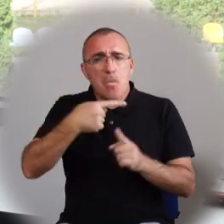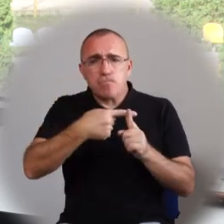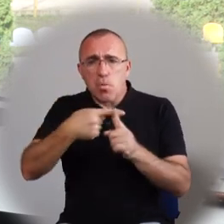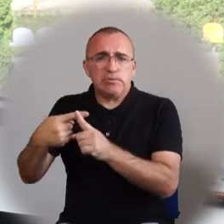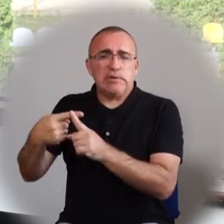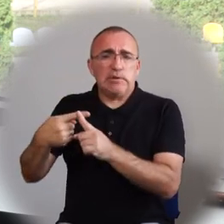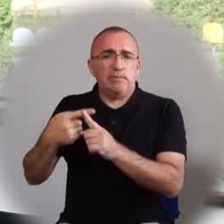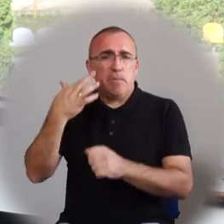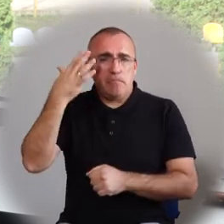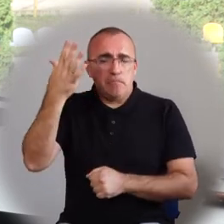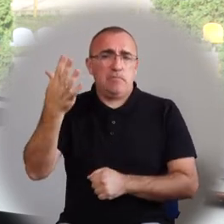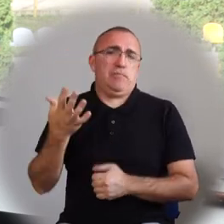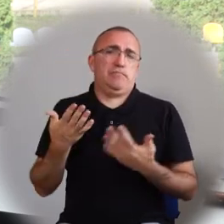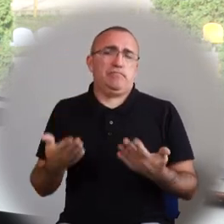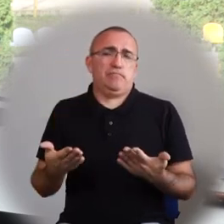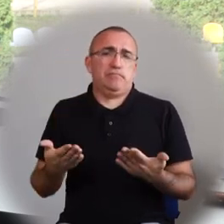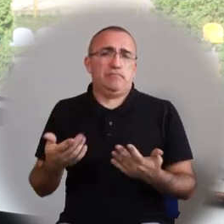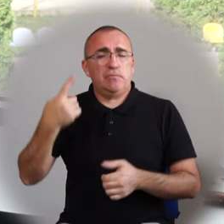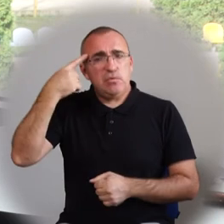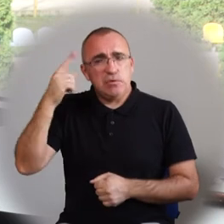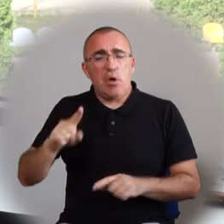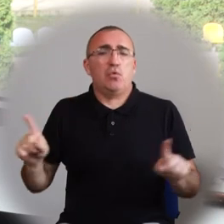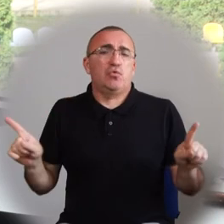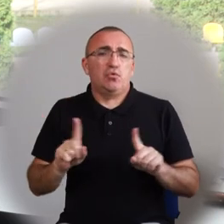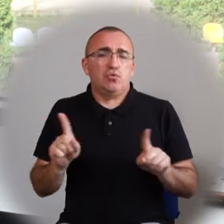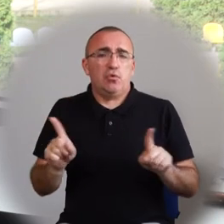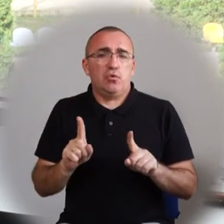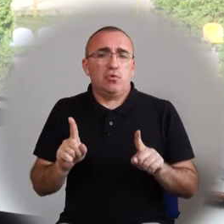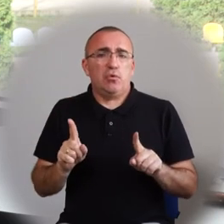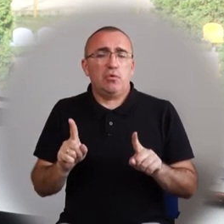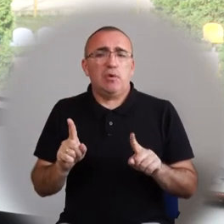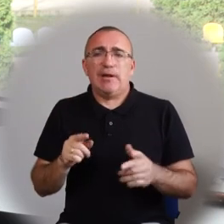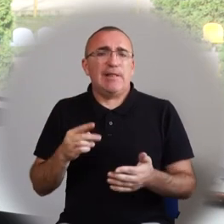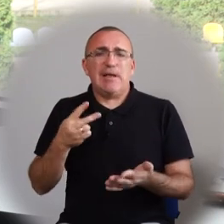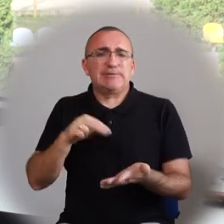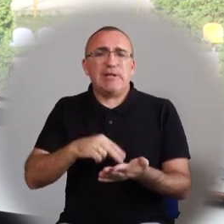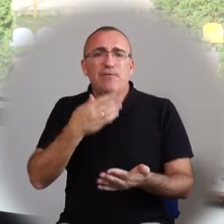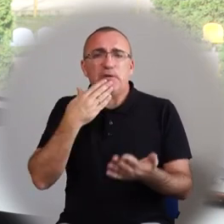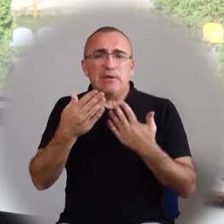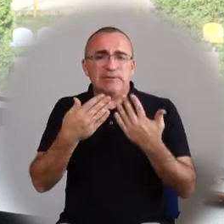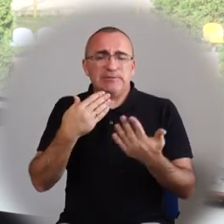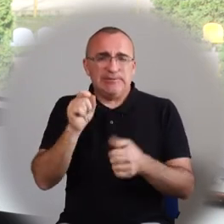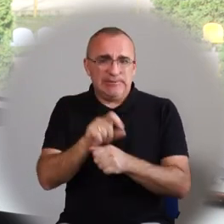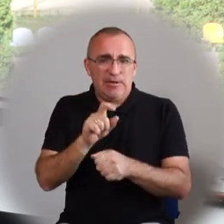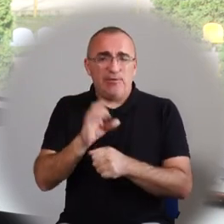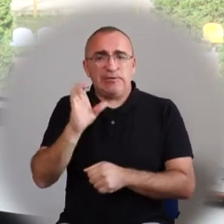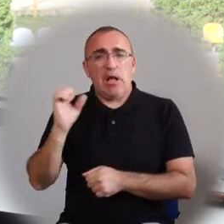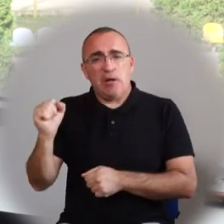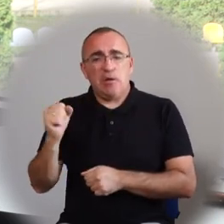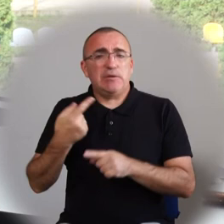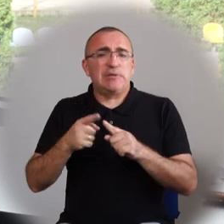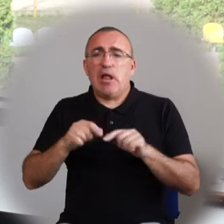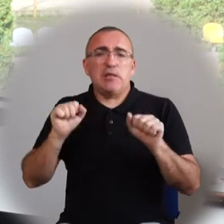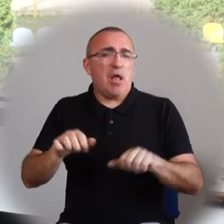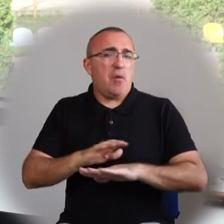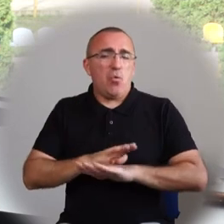досягати мети, позитивної мети. І знаю, що не ставить завдання Сергій